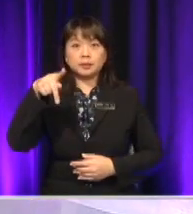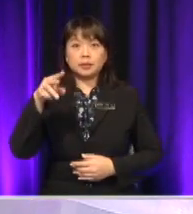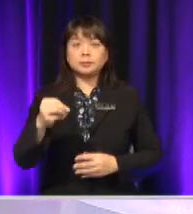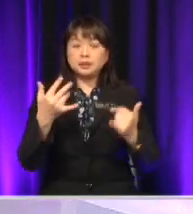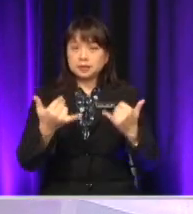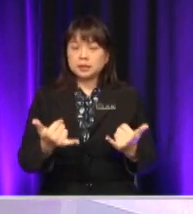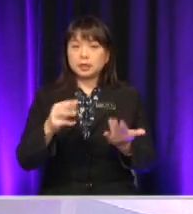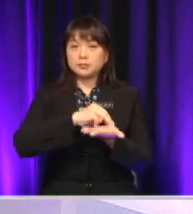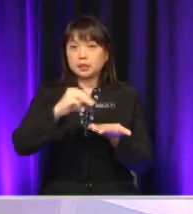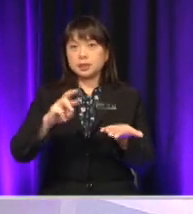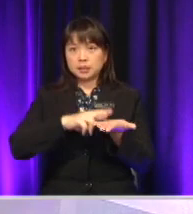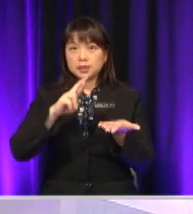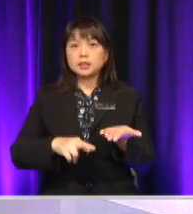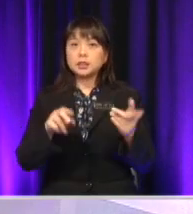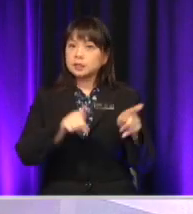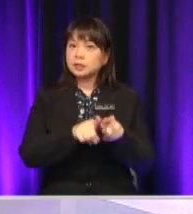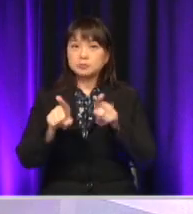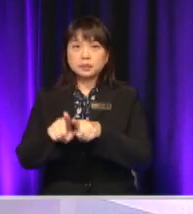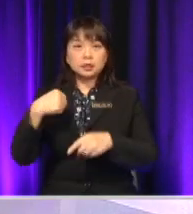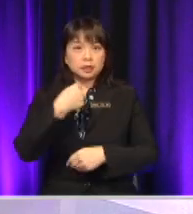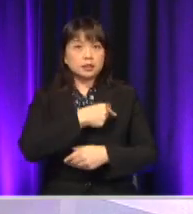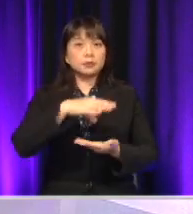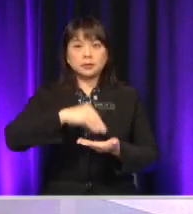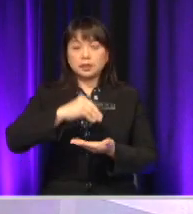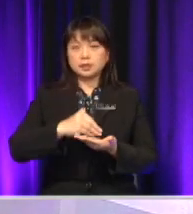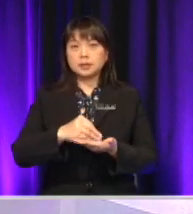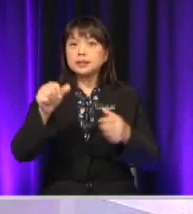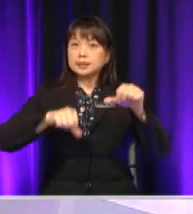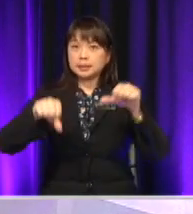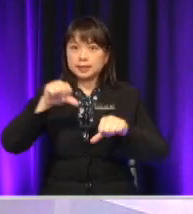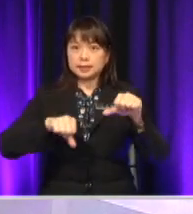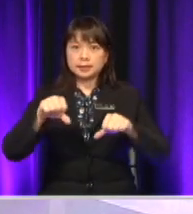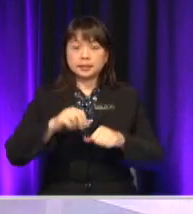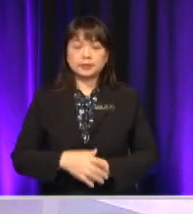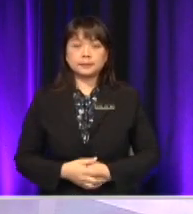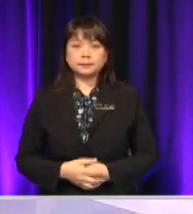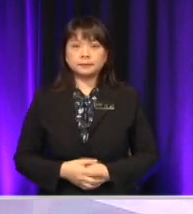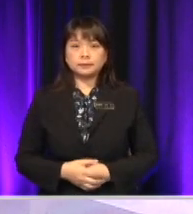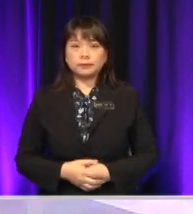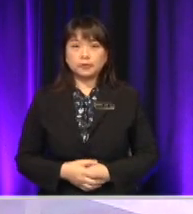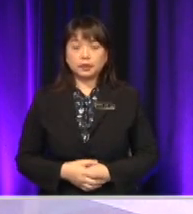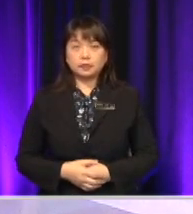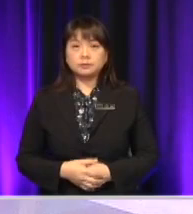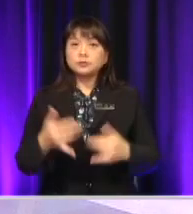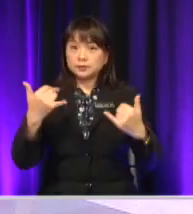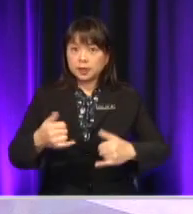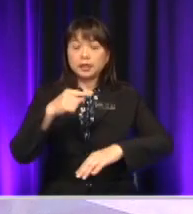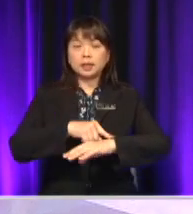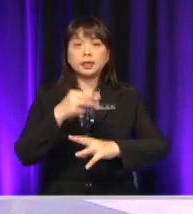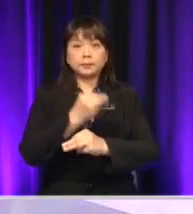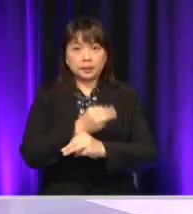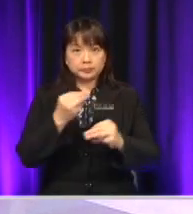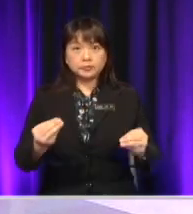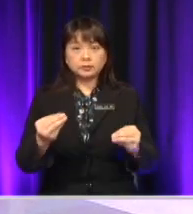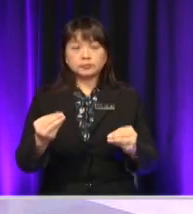mendengar rendah kita sama-sama sedang belajar mata pelajaran sains. Boleh nampak kan, saya rasa saya macam di makmal ni. Kalau di makmal ada banyak meja